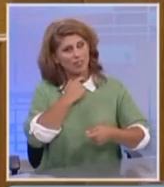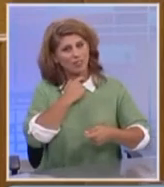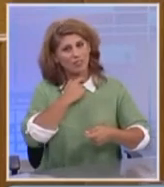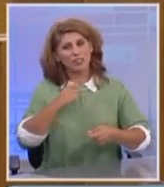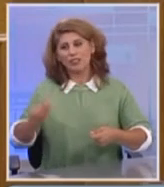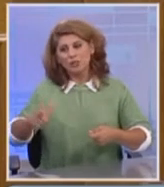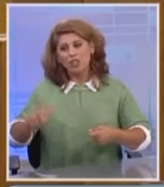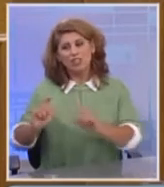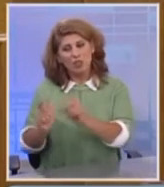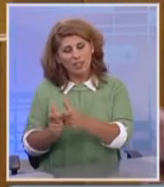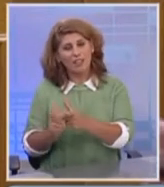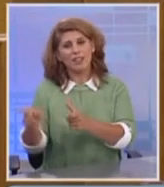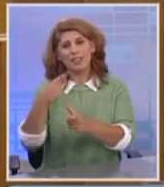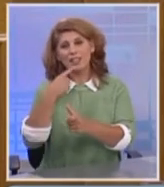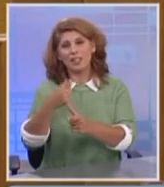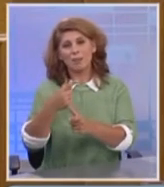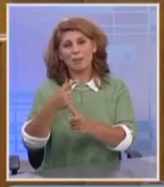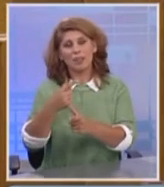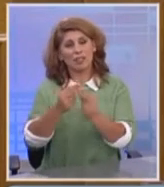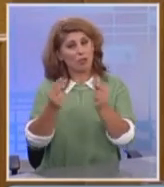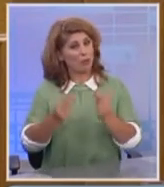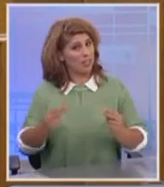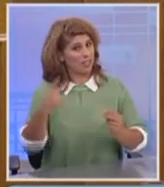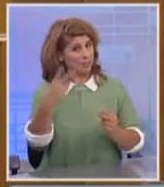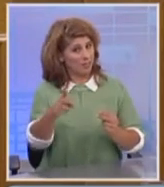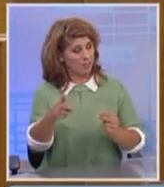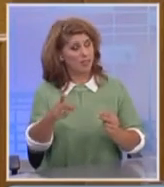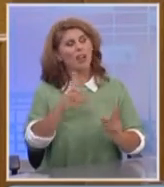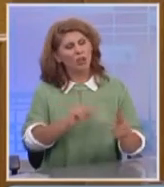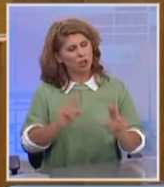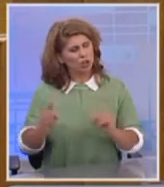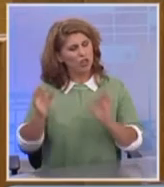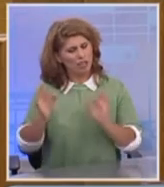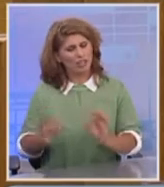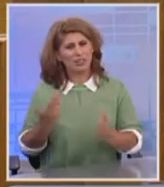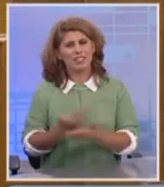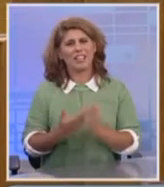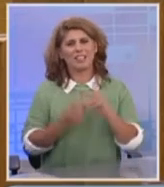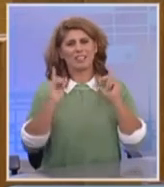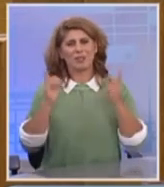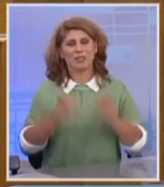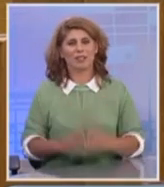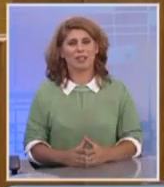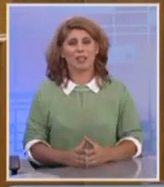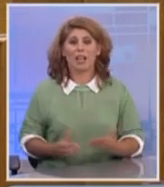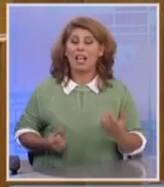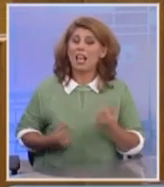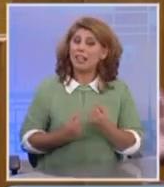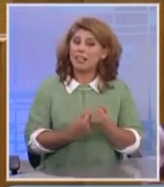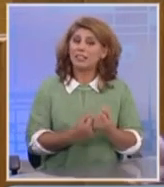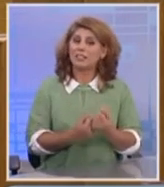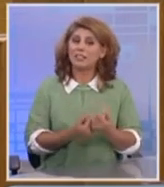λαϊκής οικογένειας έκανε λόγο το πόρισμά σας. Το ίδιο ακριβώς ζητά και η Νέα Δημοκρατία. Ενίσχυση